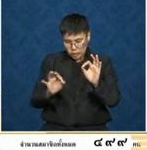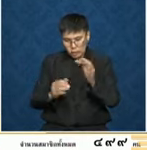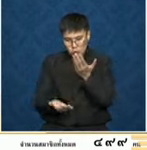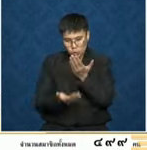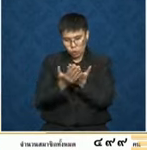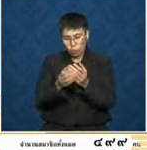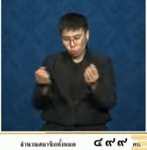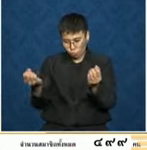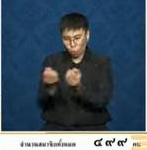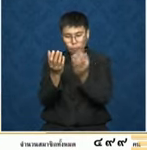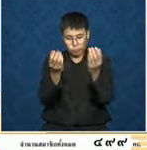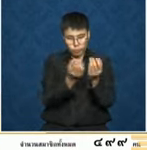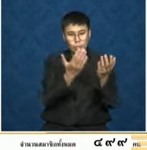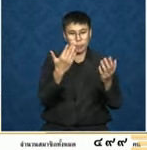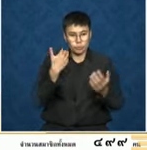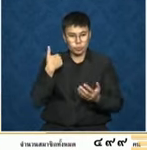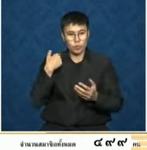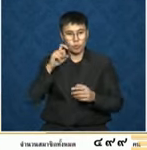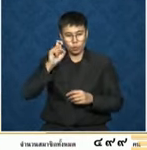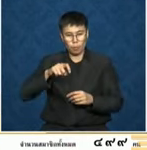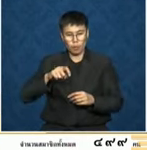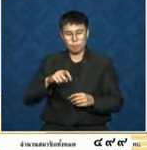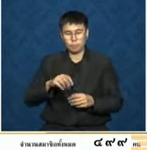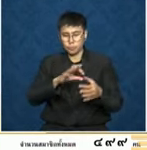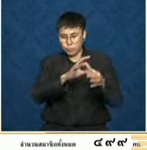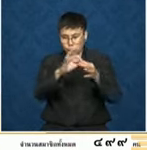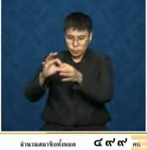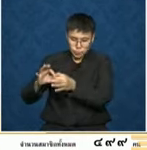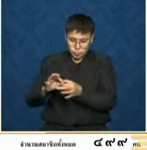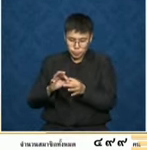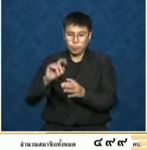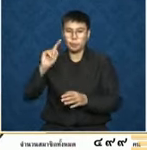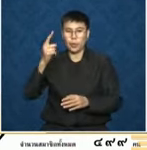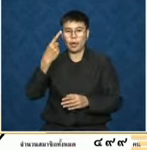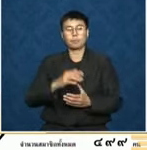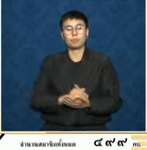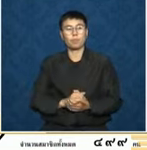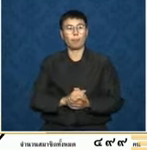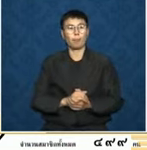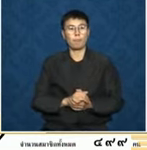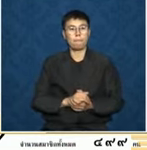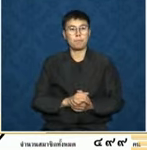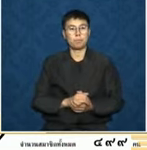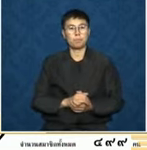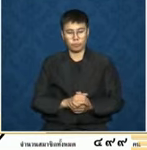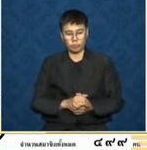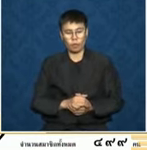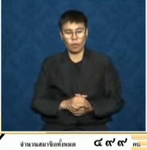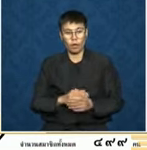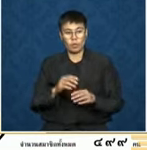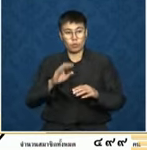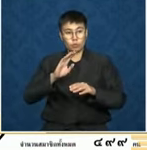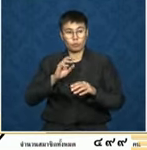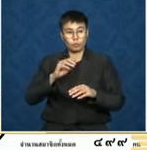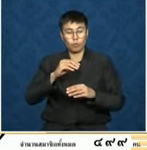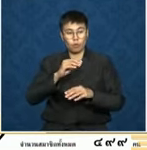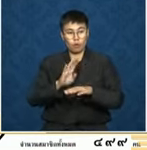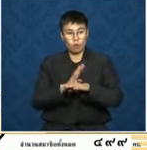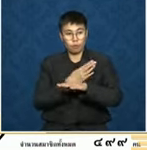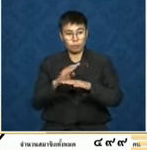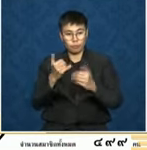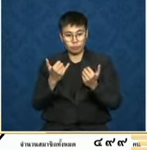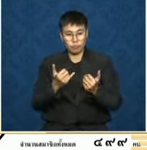งานต่างๆที่จะต้องมาคอมพลายกับแบบใหม่นะครับความท้าทายครับก็ในการปรับตัวภาคธุรกิจให้เข้ากับแต่ปัจจุบันก็มี